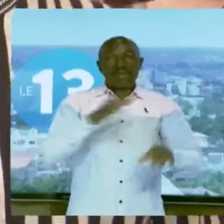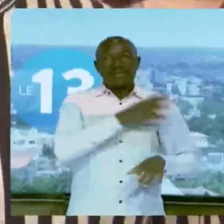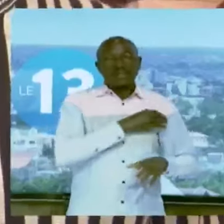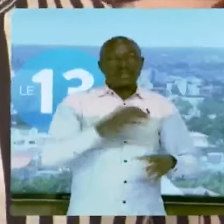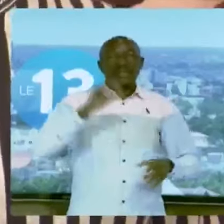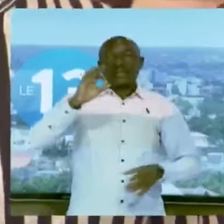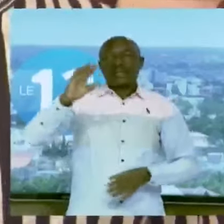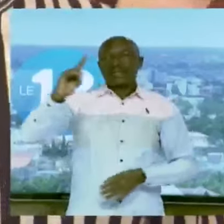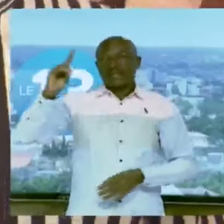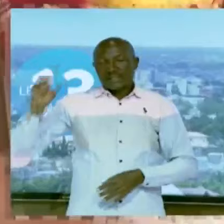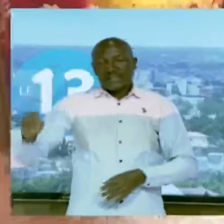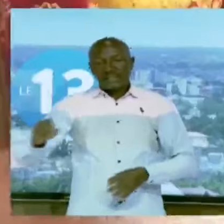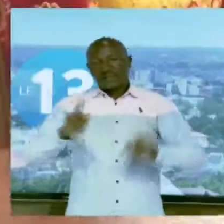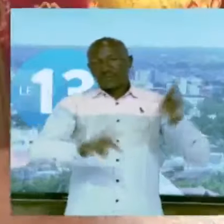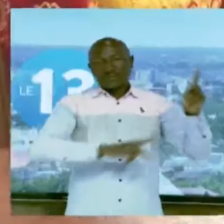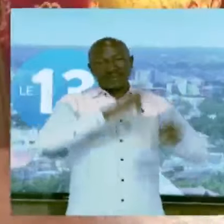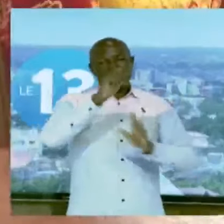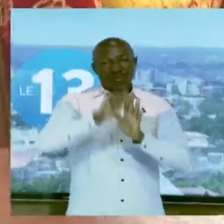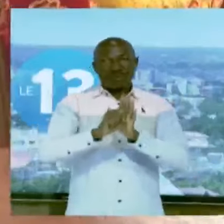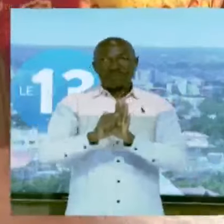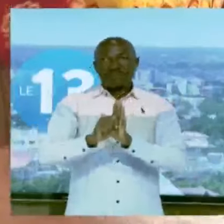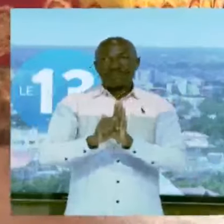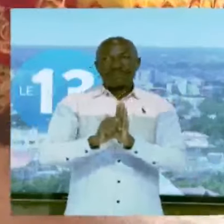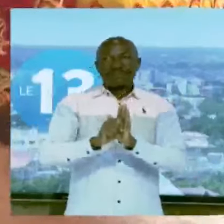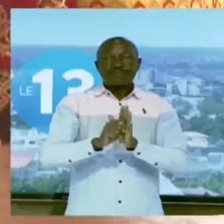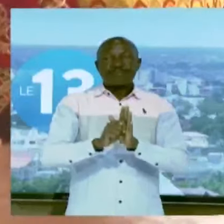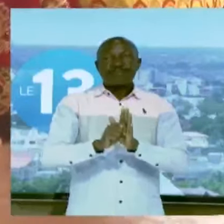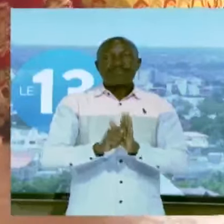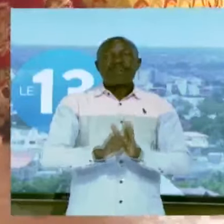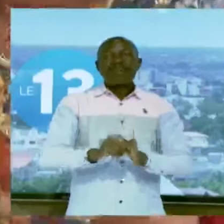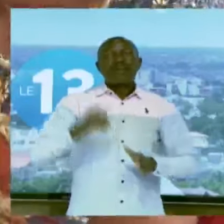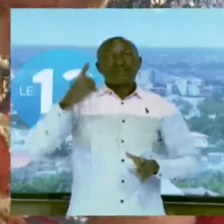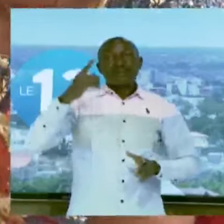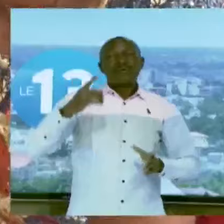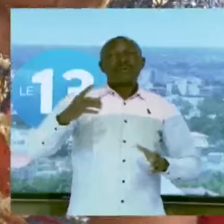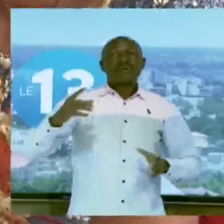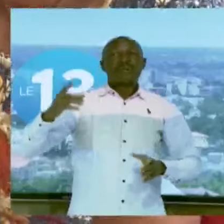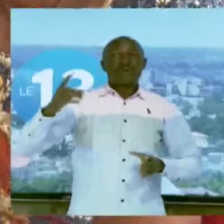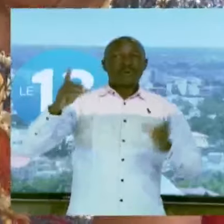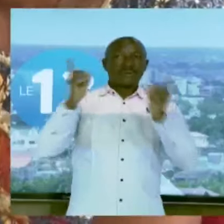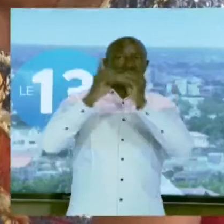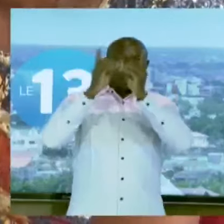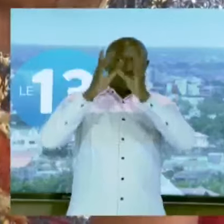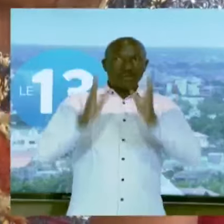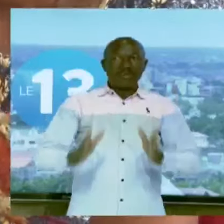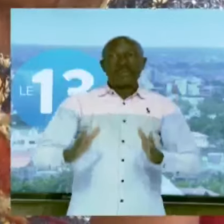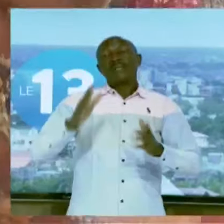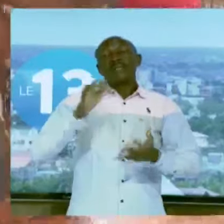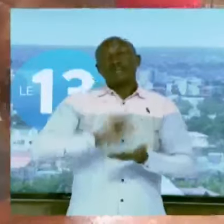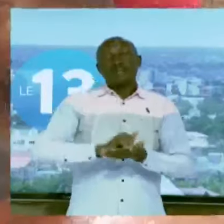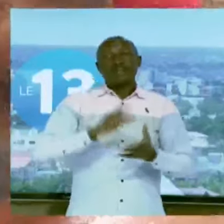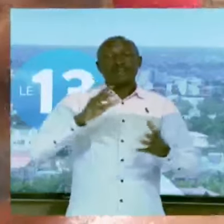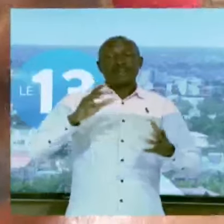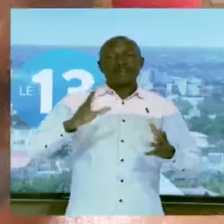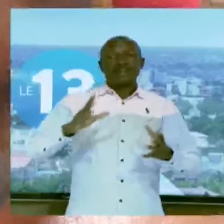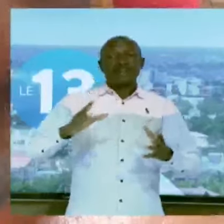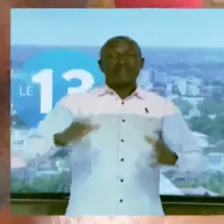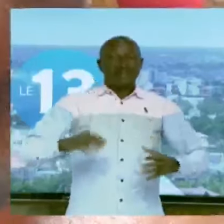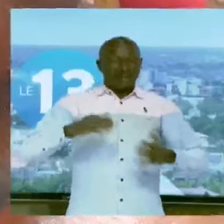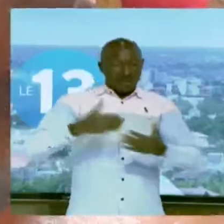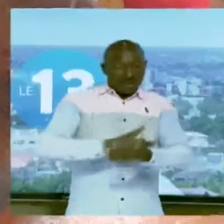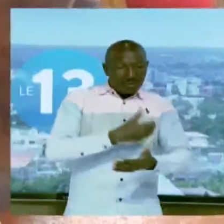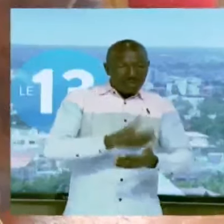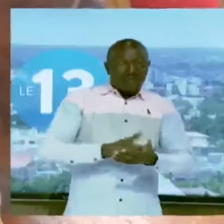sécurité intérieure et les populations civiles. Pour l'impétrant Gilbert Seyon, son travail se veut un nouveau parcours dans sa carrière